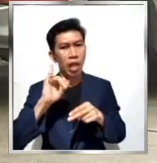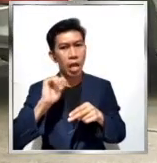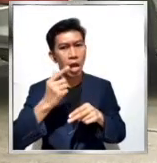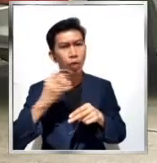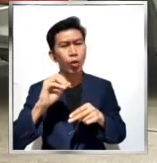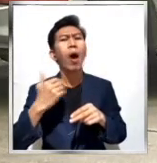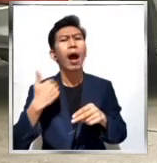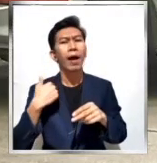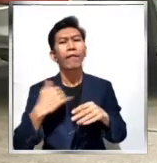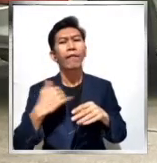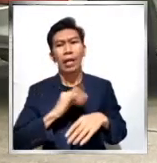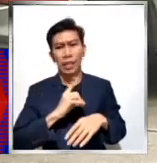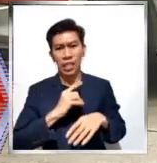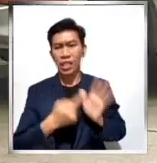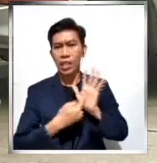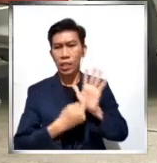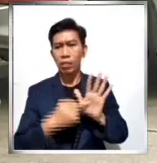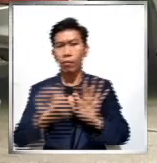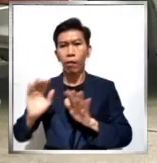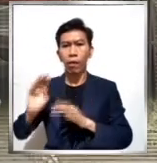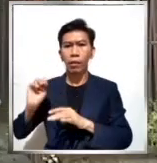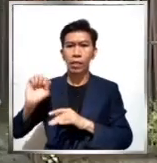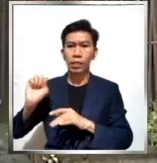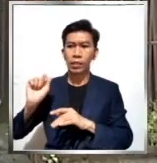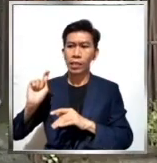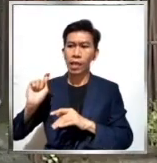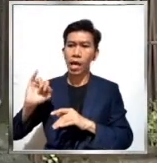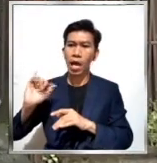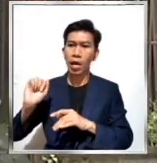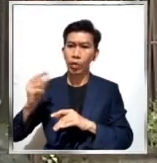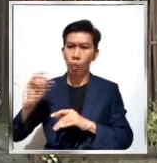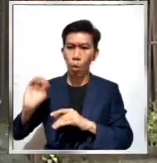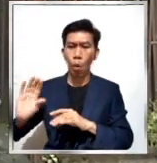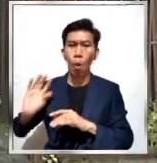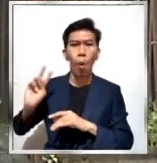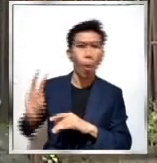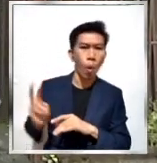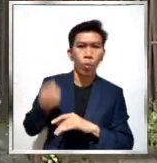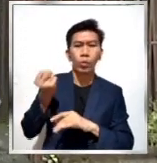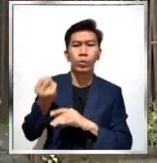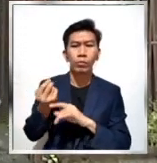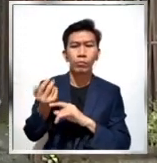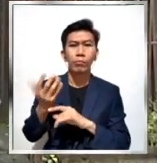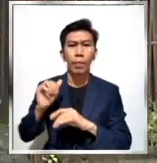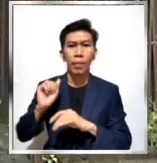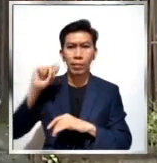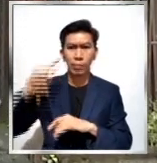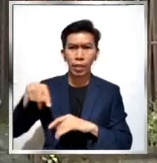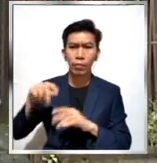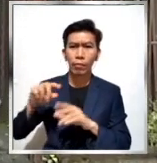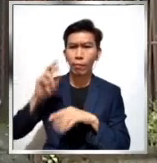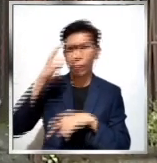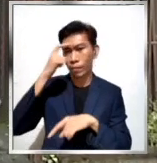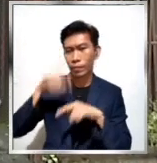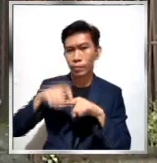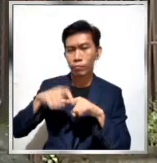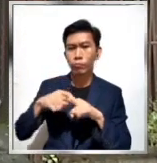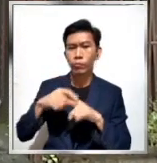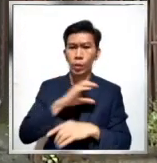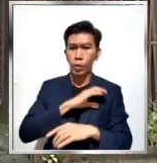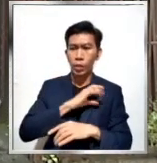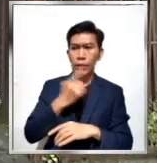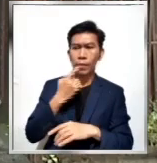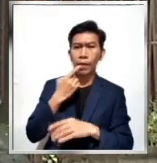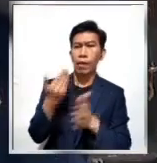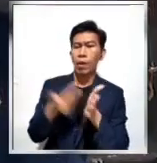Manuel Santiago rin daw nakapangalan ang renta ng apartment ayon sa QCPD base sa mga dokumentong nakuha nila na hindi ipinakita